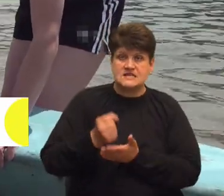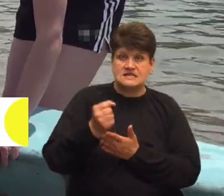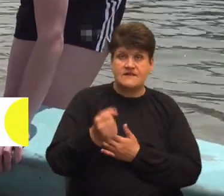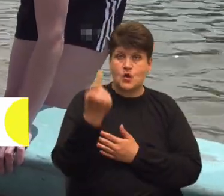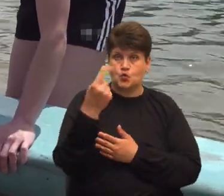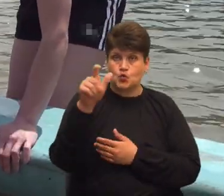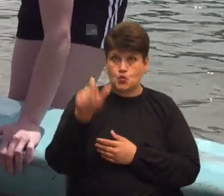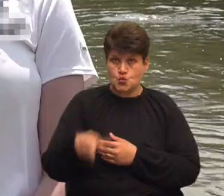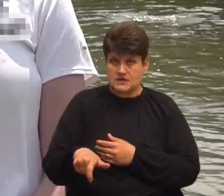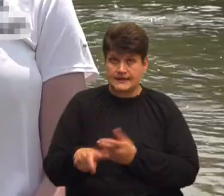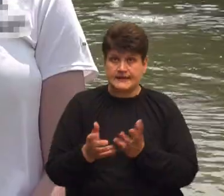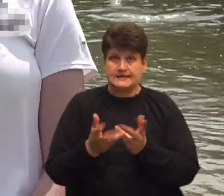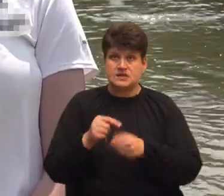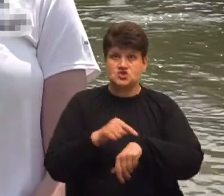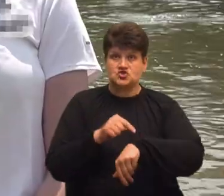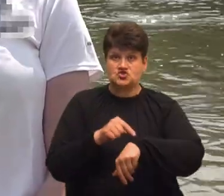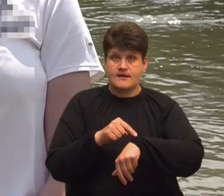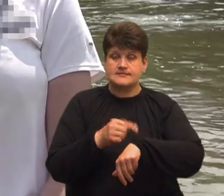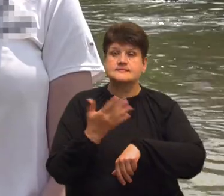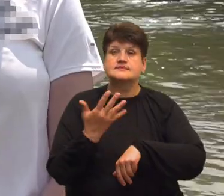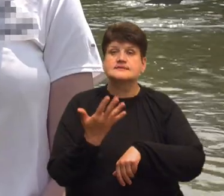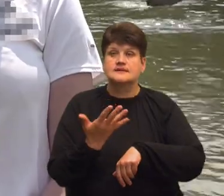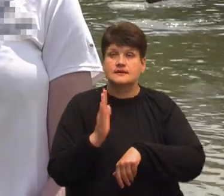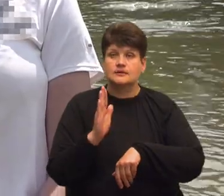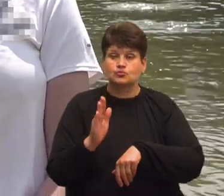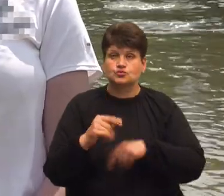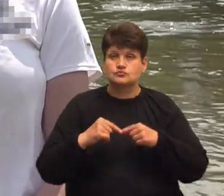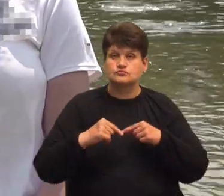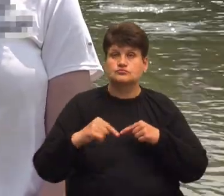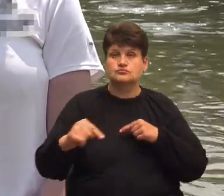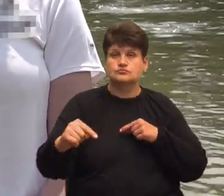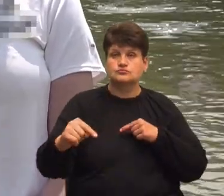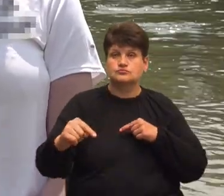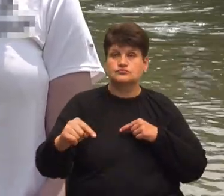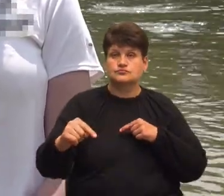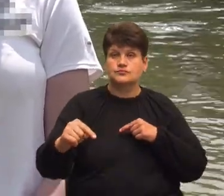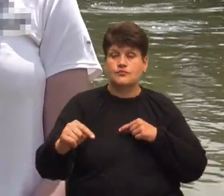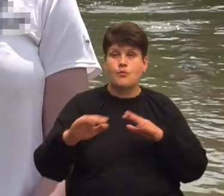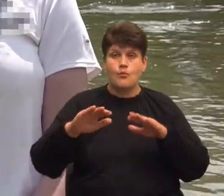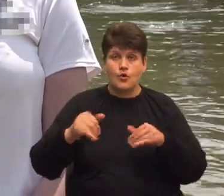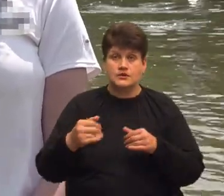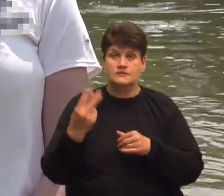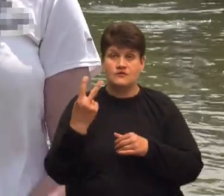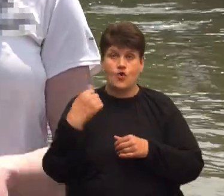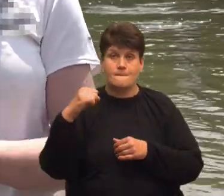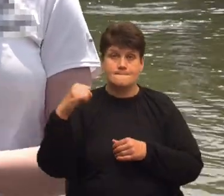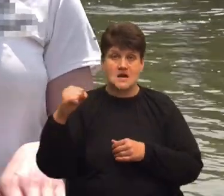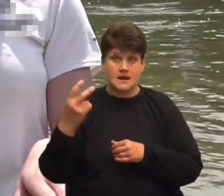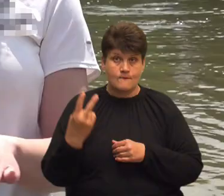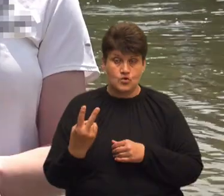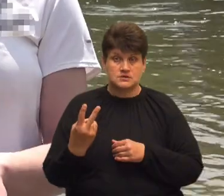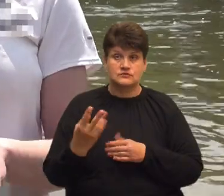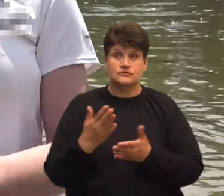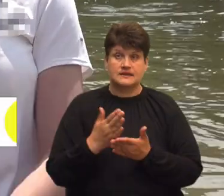людину і засікається час за скільки вони будуть проходити дану дистанцію потім з двох переможців Вони